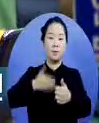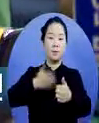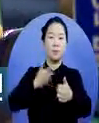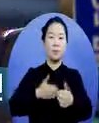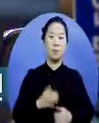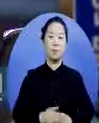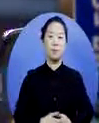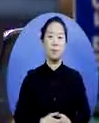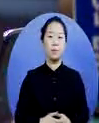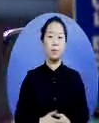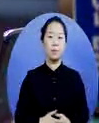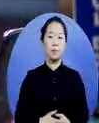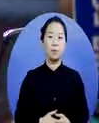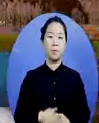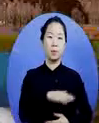드립니다